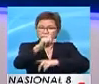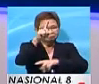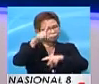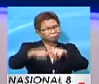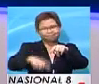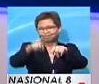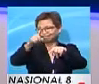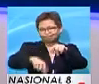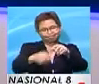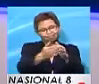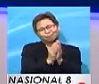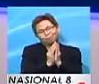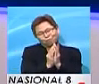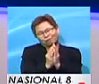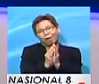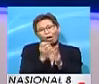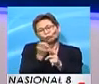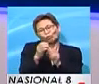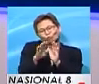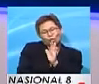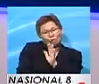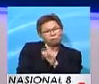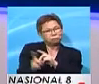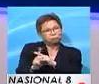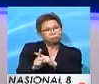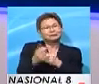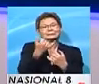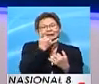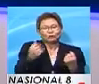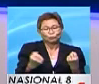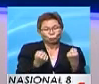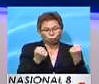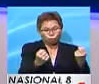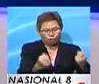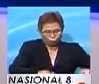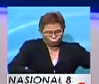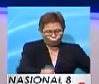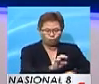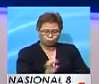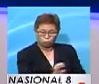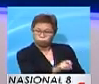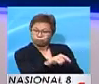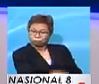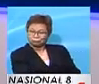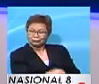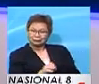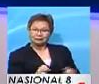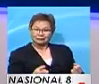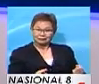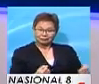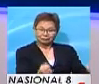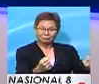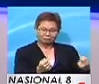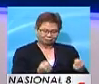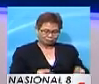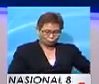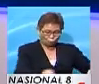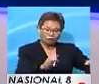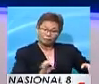merayu atau dikurangkan bagi kesalahan menggunakan lorong kecemasan pula pemandu akan didakwa di